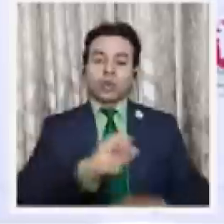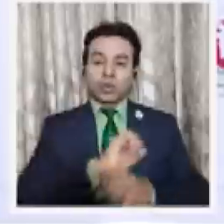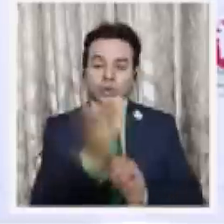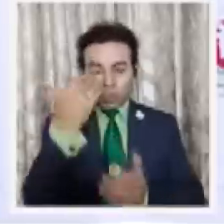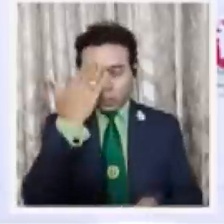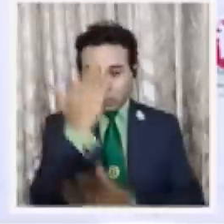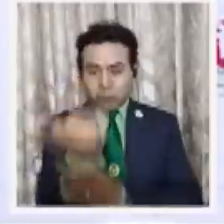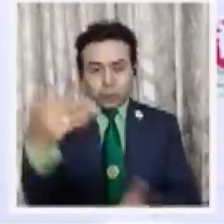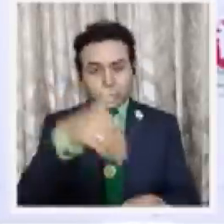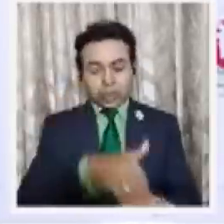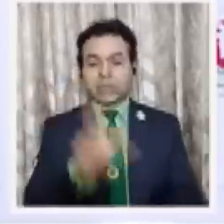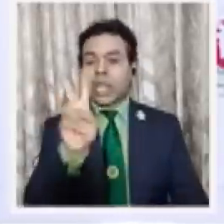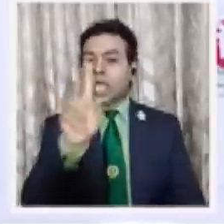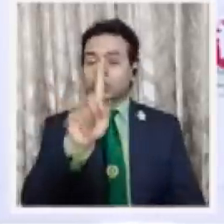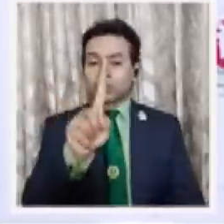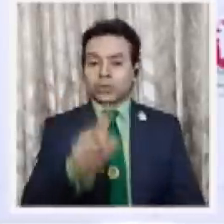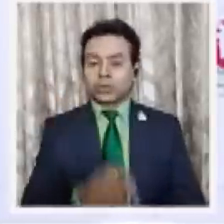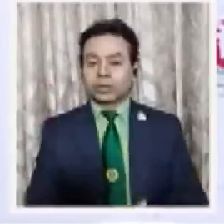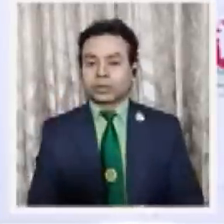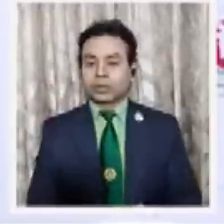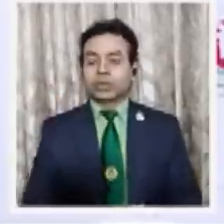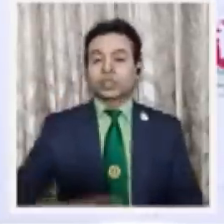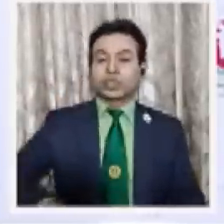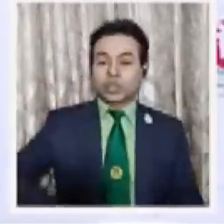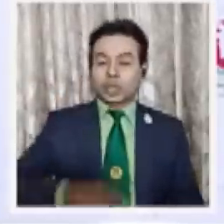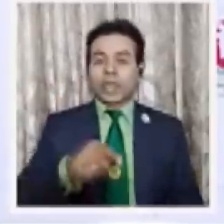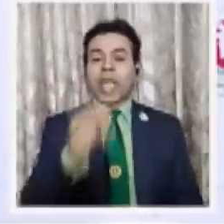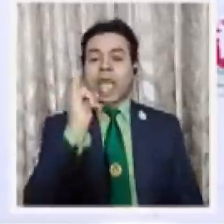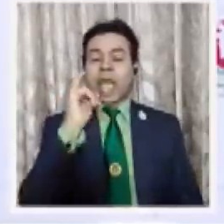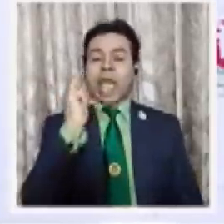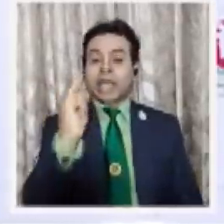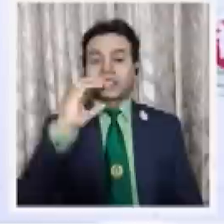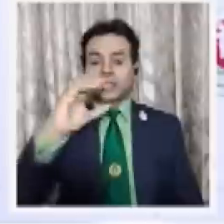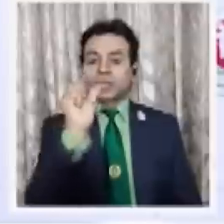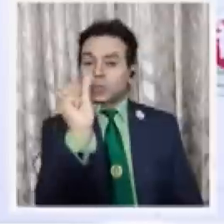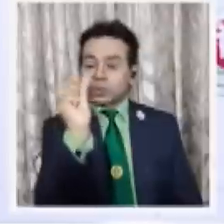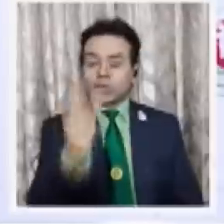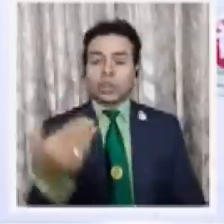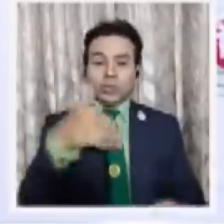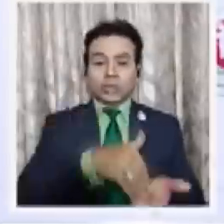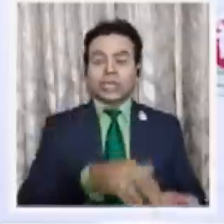294 জন এবং খালি আছে 368টি। চট্টগ্রাম মহানগরী আইসিইউতে রোগী ভর্তি আছেন